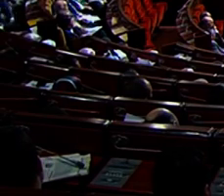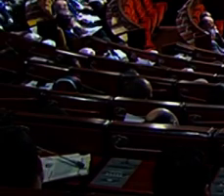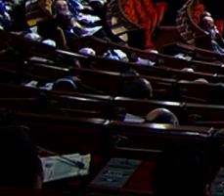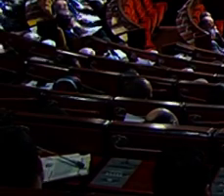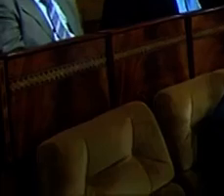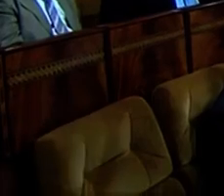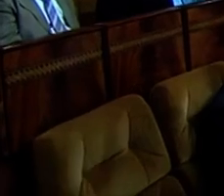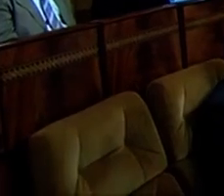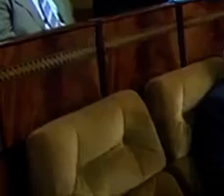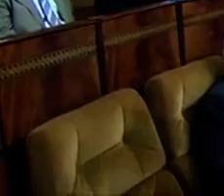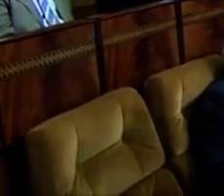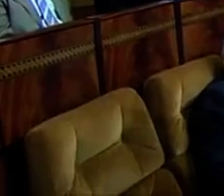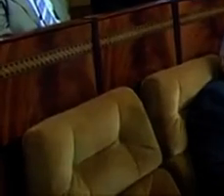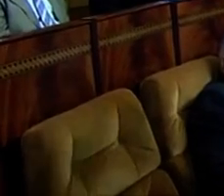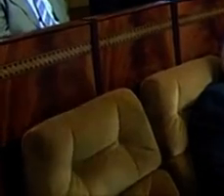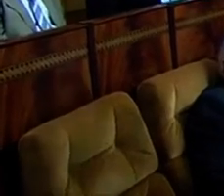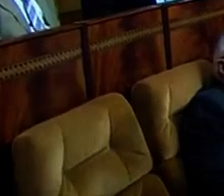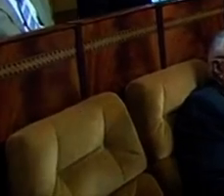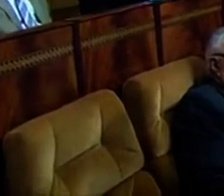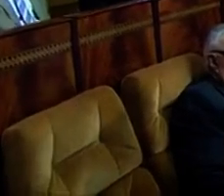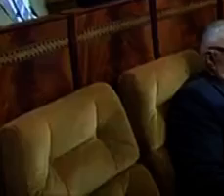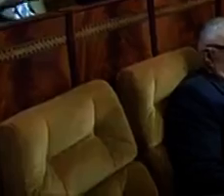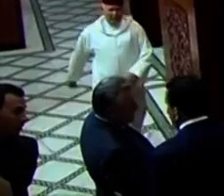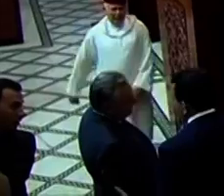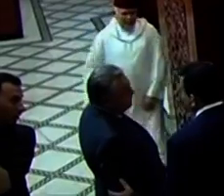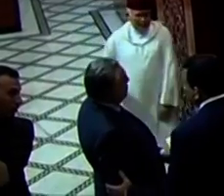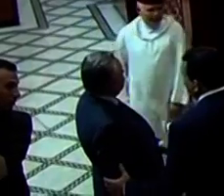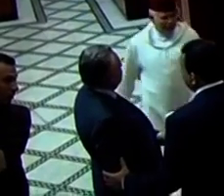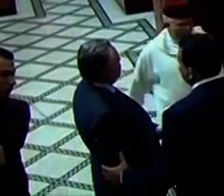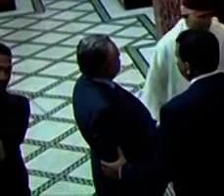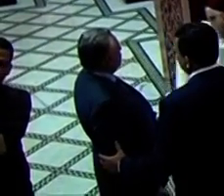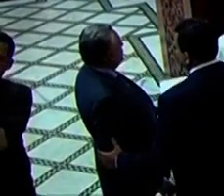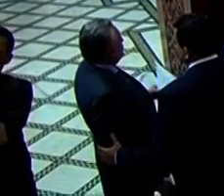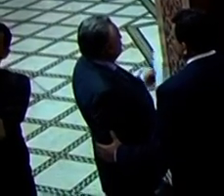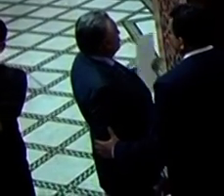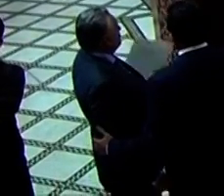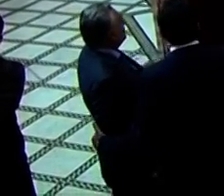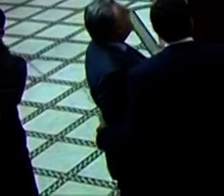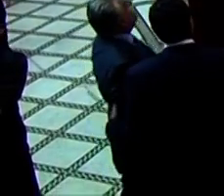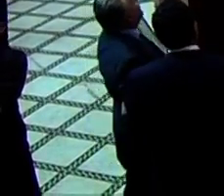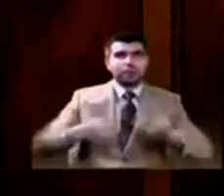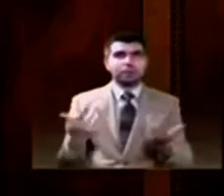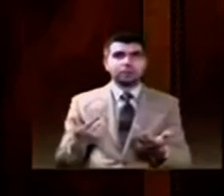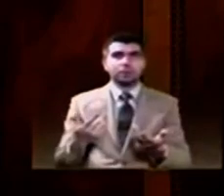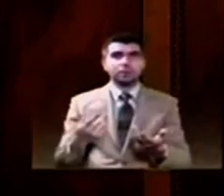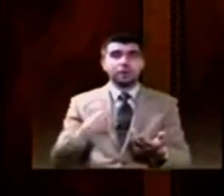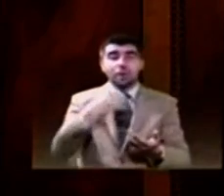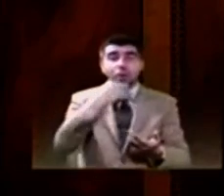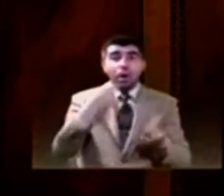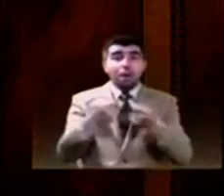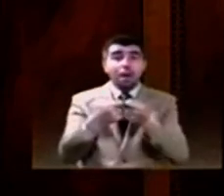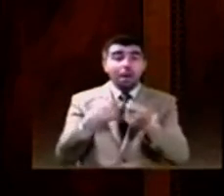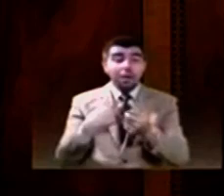المعارضة في توقيف جلسة مراقبة العمل الحكومي، وهي جلسة منصوص عليها في الدستور. ماشي ملي